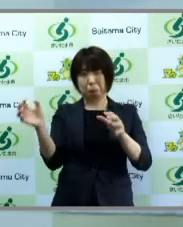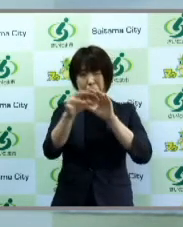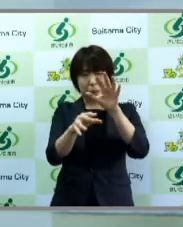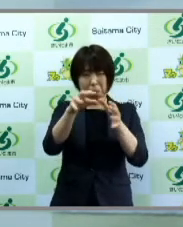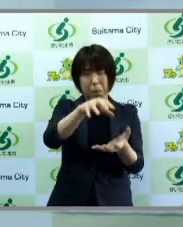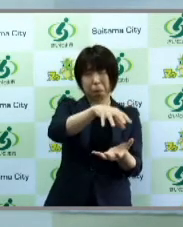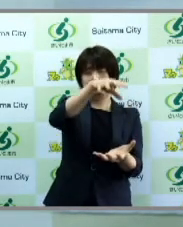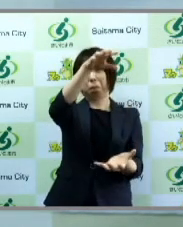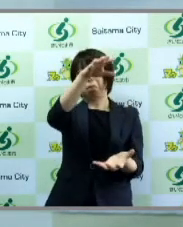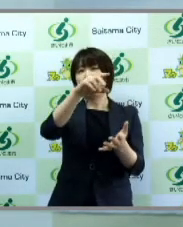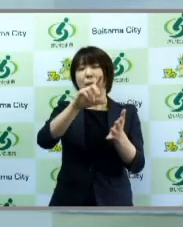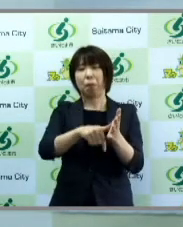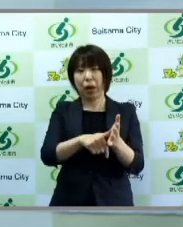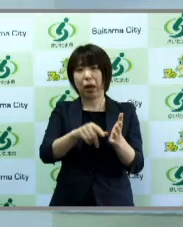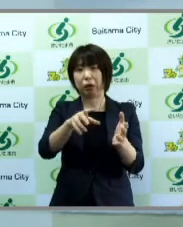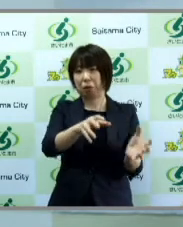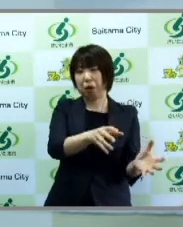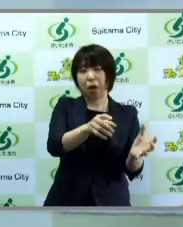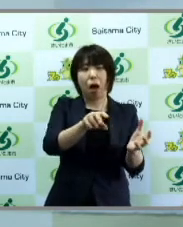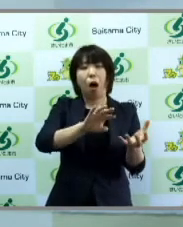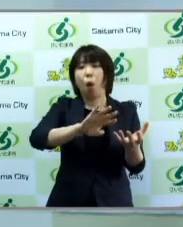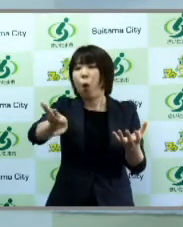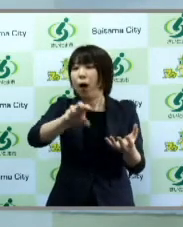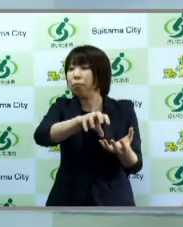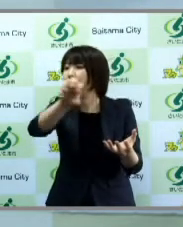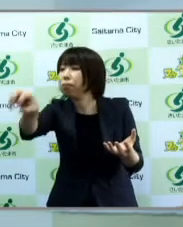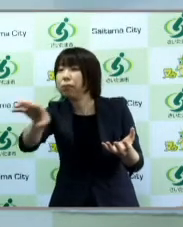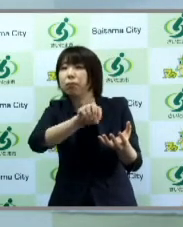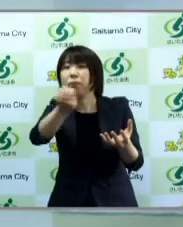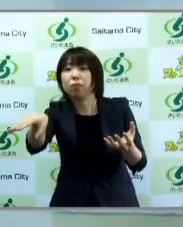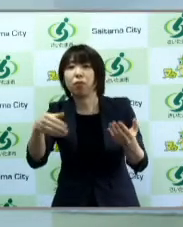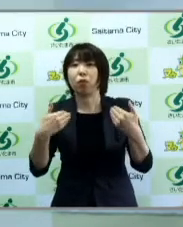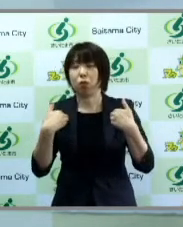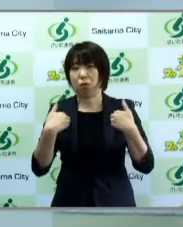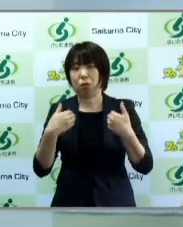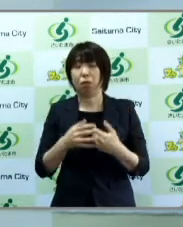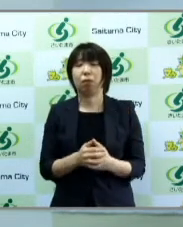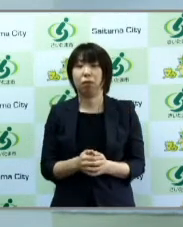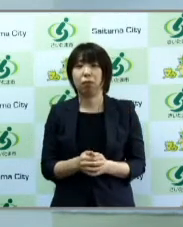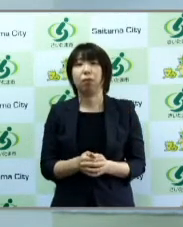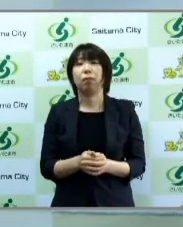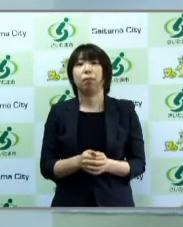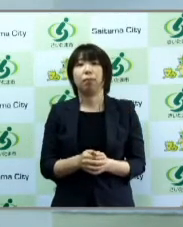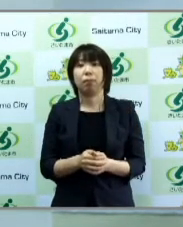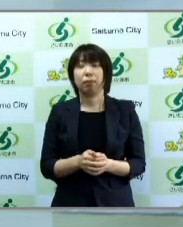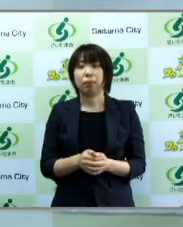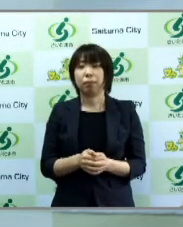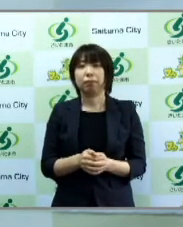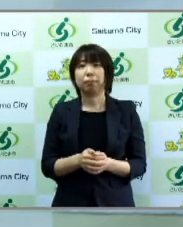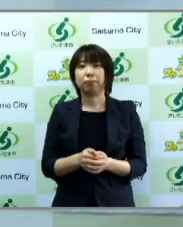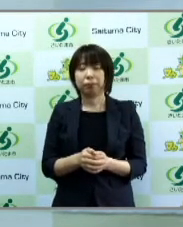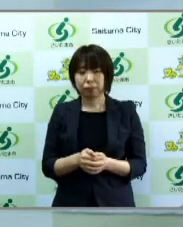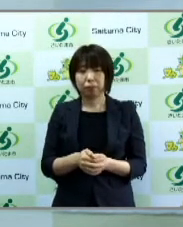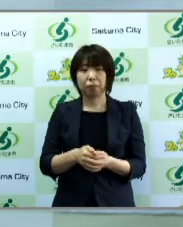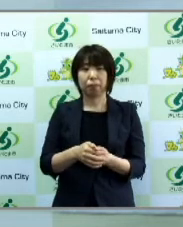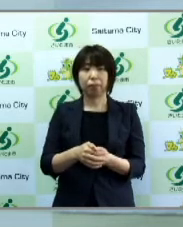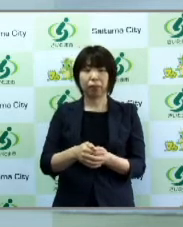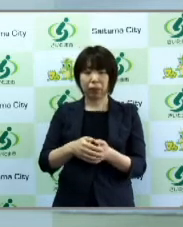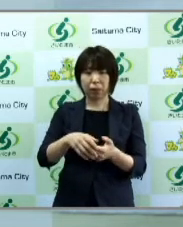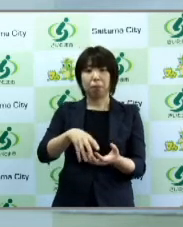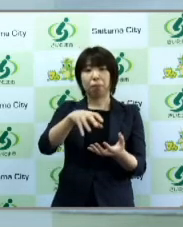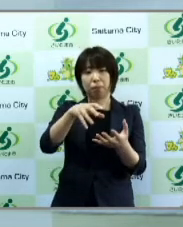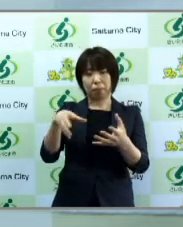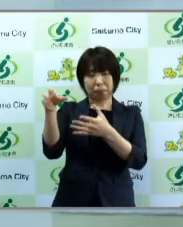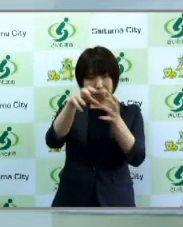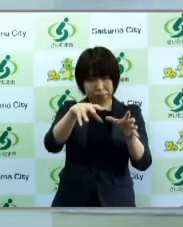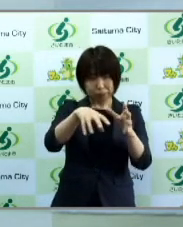行っていただくことも想定しております。2つ目としては災害廃棄物を処理施設で粉砕焼却をしたり資